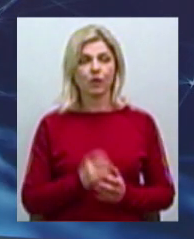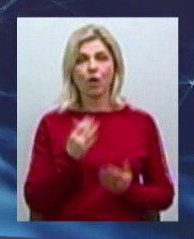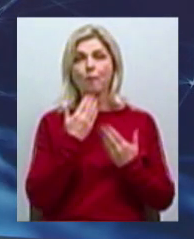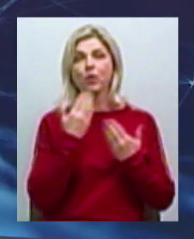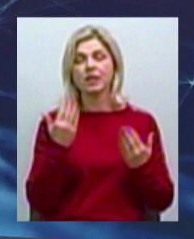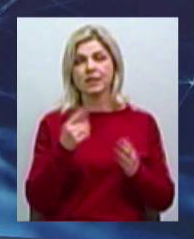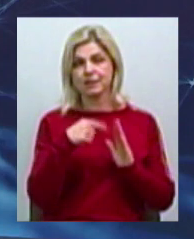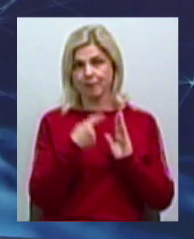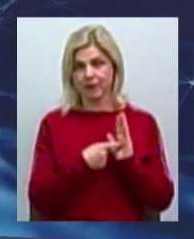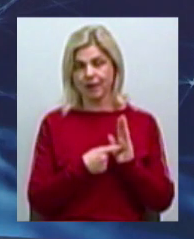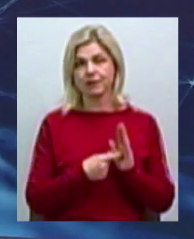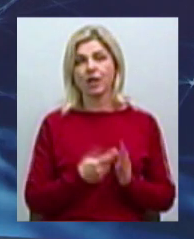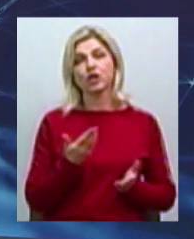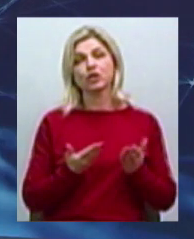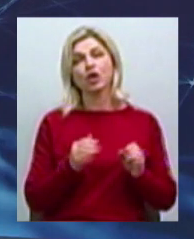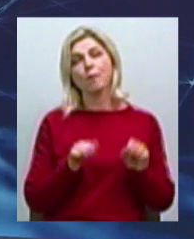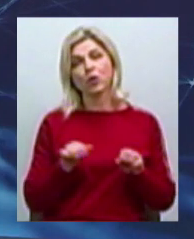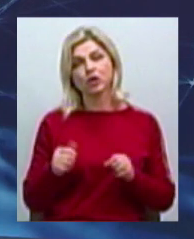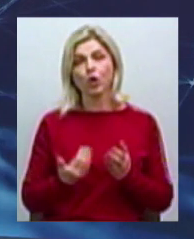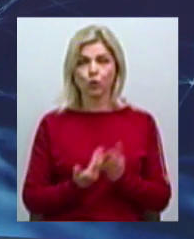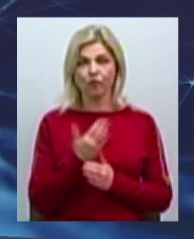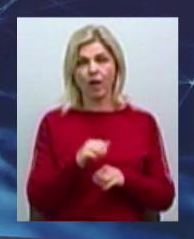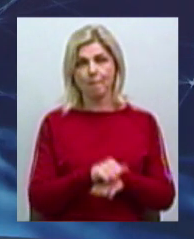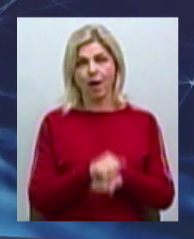півтори хвилини. Чи можливий в Україні новий Майдан?